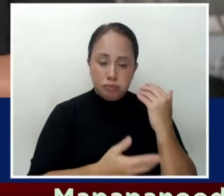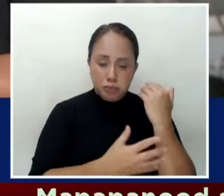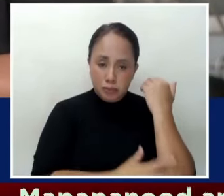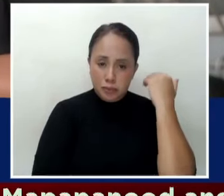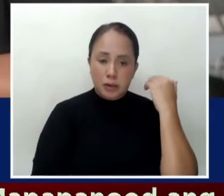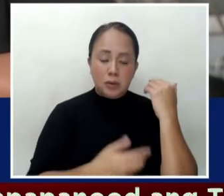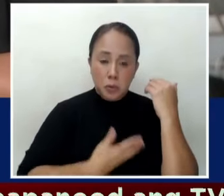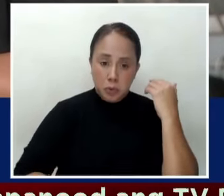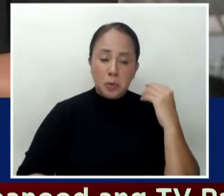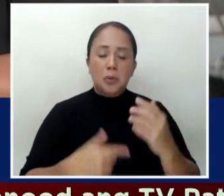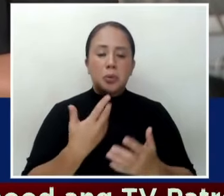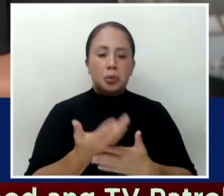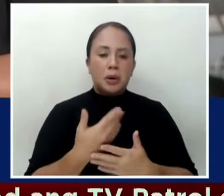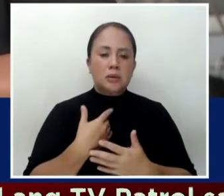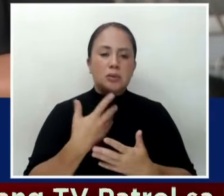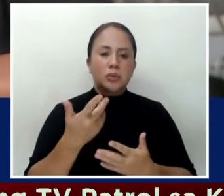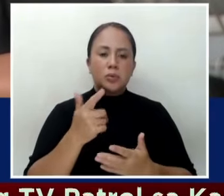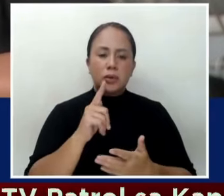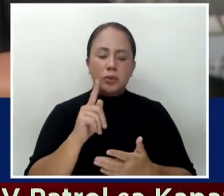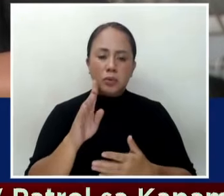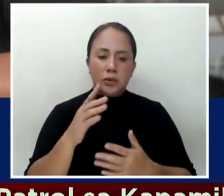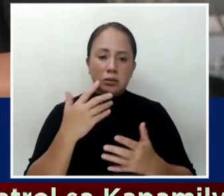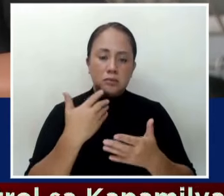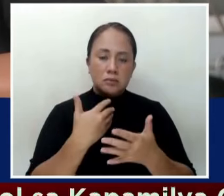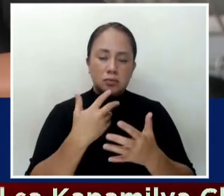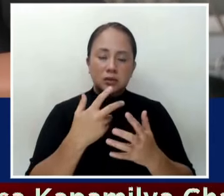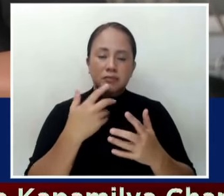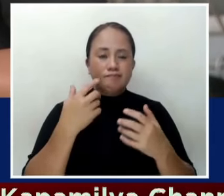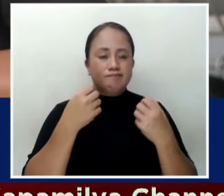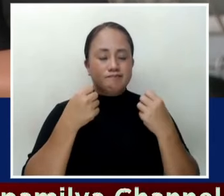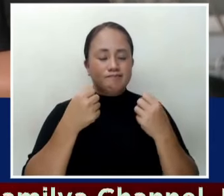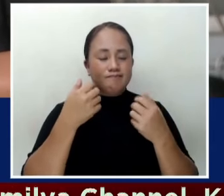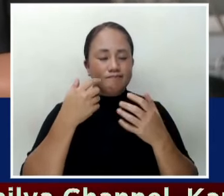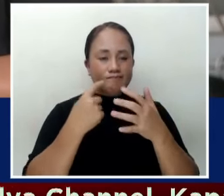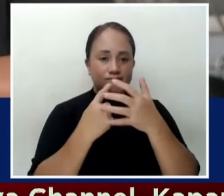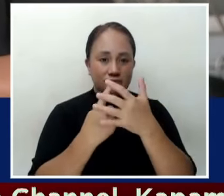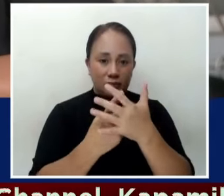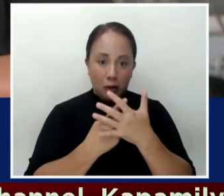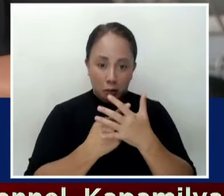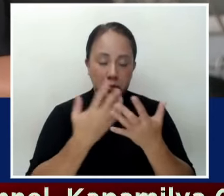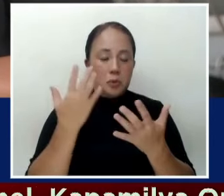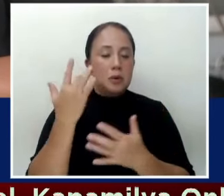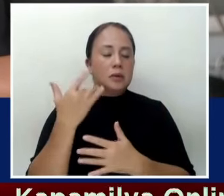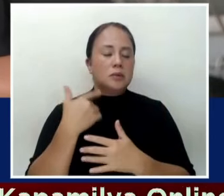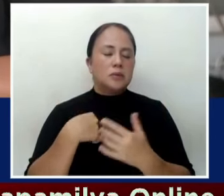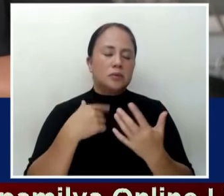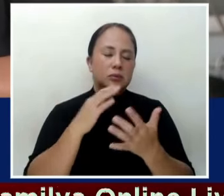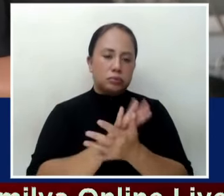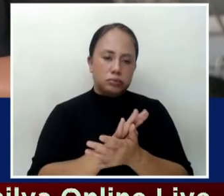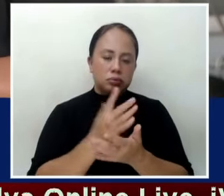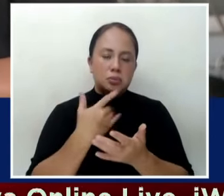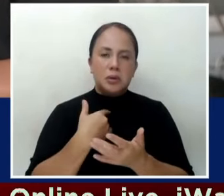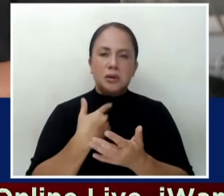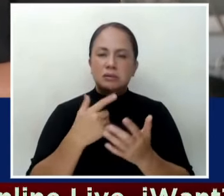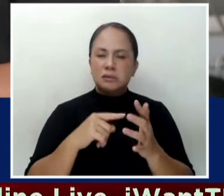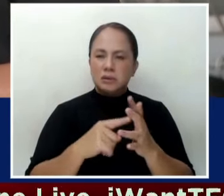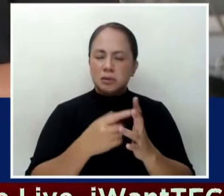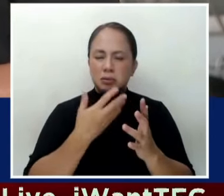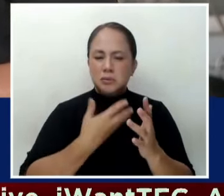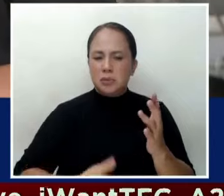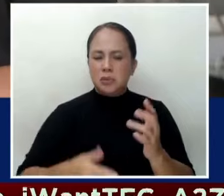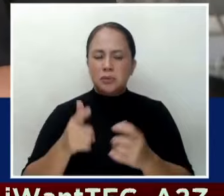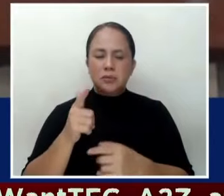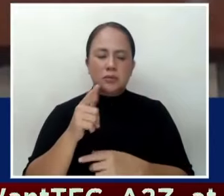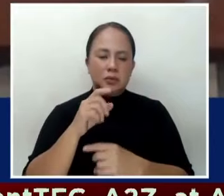2020 o yung kasagsagan ng lockdown dahil sa COVID-19 pandemic. Nagtuloy-tuloy din ang pagtaas ng gutom simula noong September